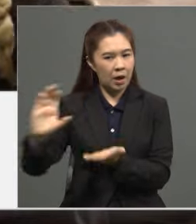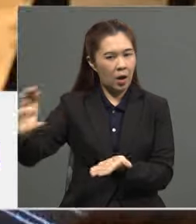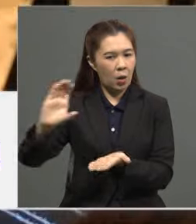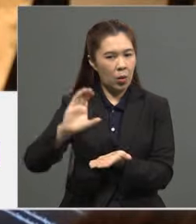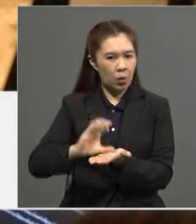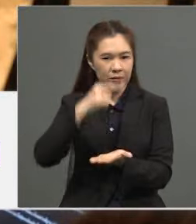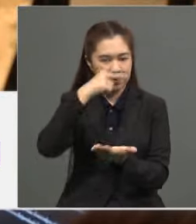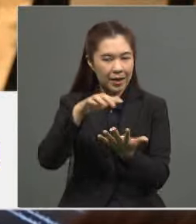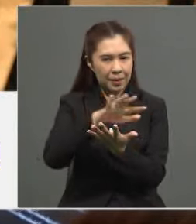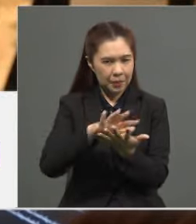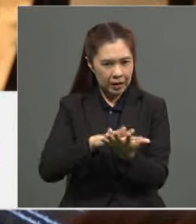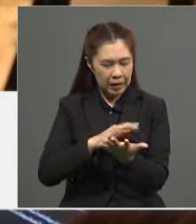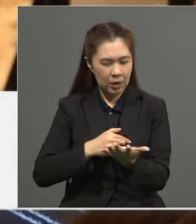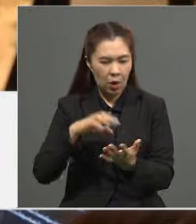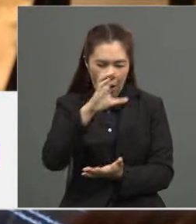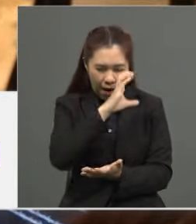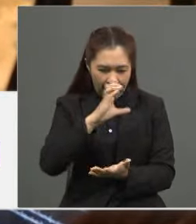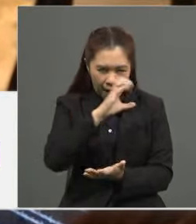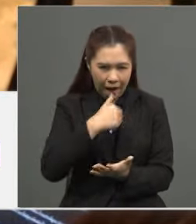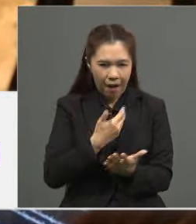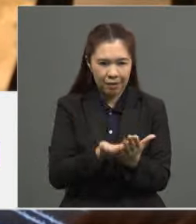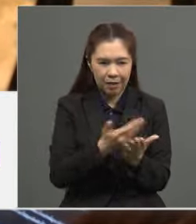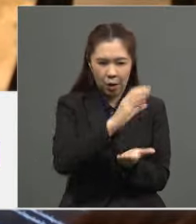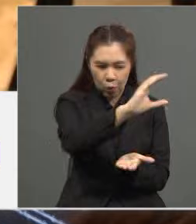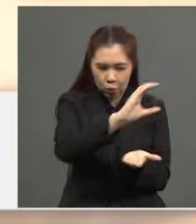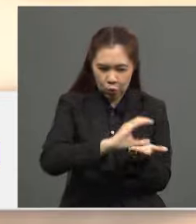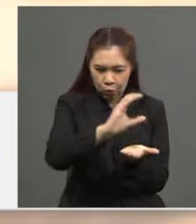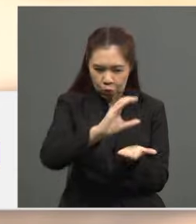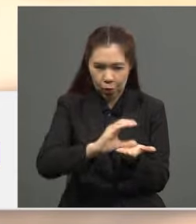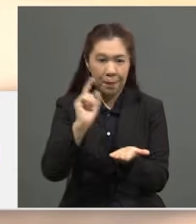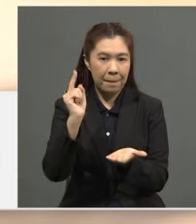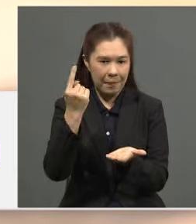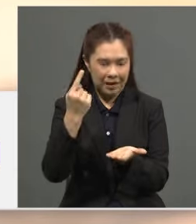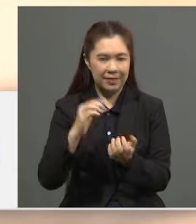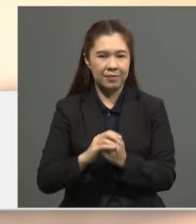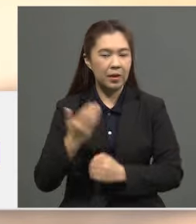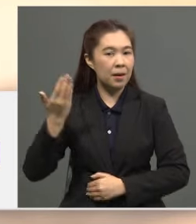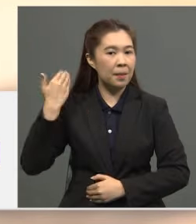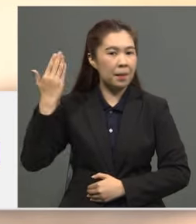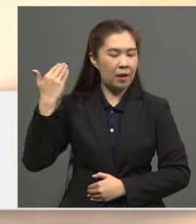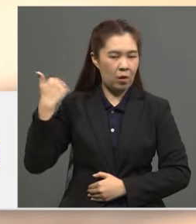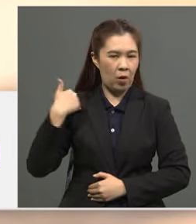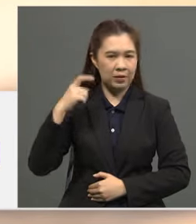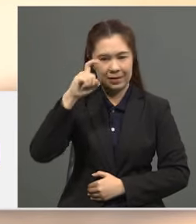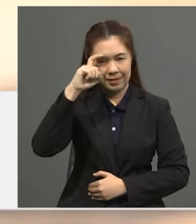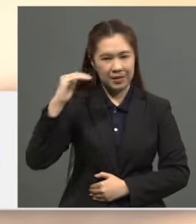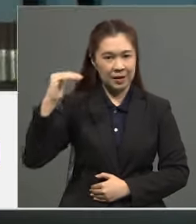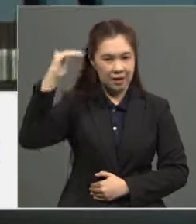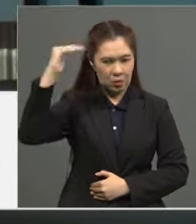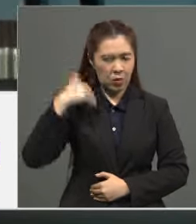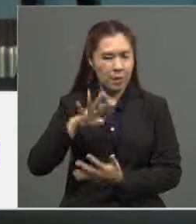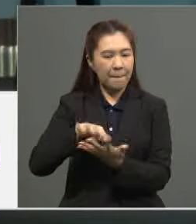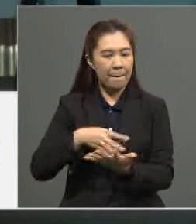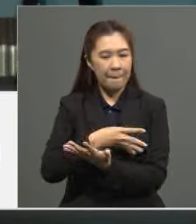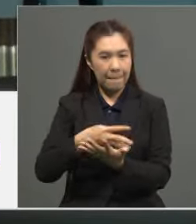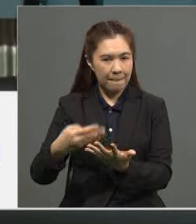ไว้ดังนั้นจะต้องหาแหล่งรายได้แหล่งทุนใหม่ซึ่งในรัฐบาลของนายเศรษฐาทวีสินก็วางแผนที่เชิญนักลงทุนมาที่ประเท